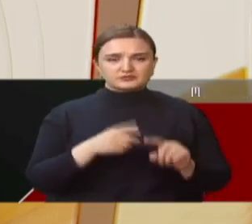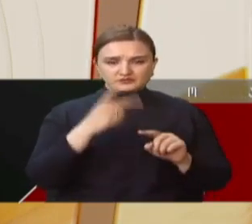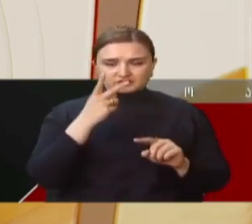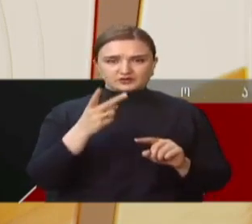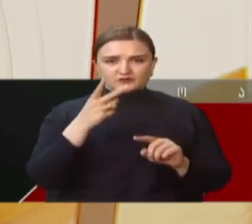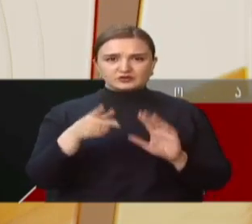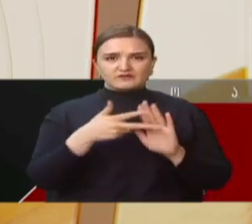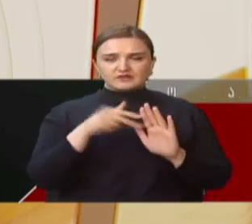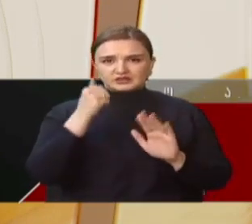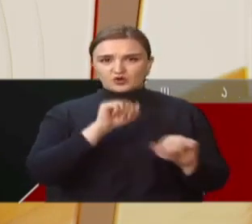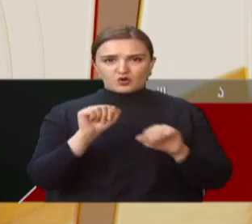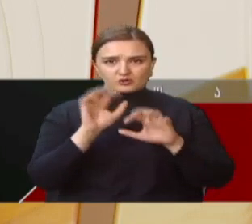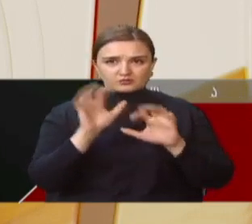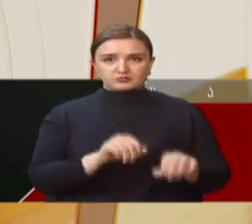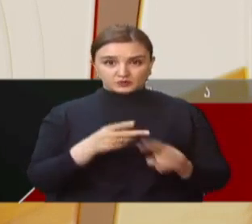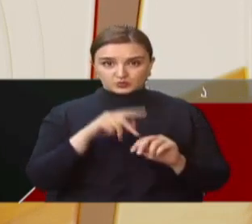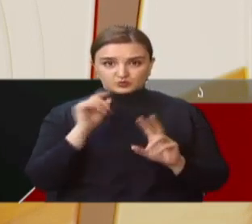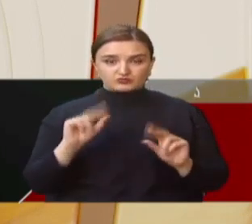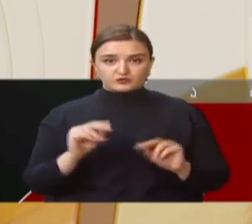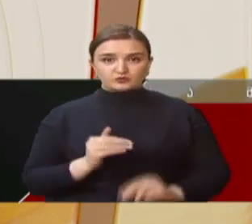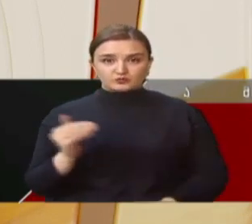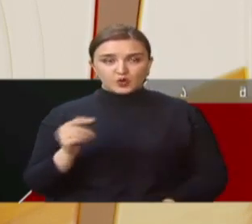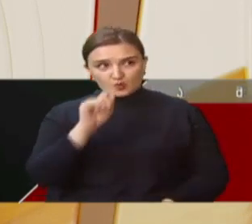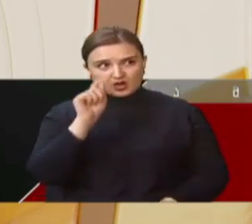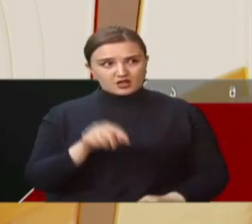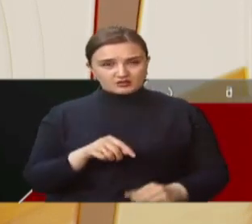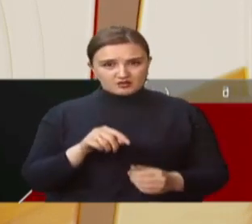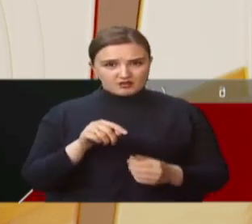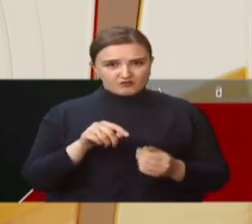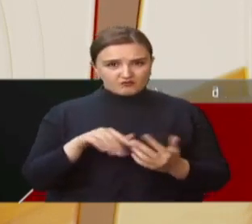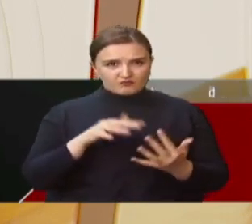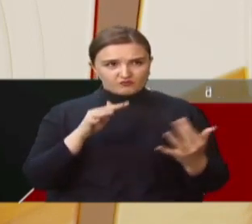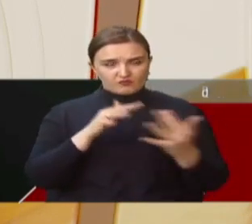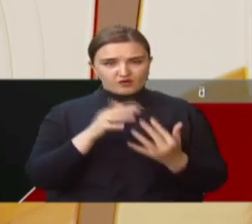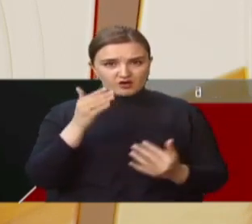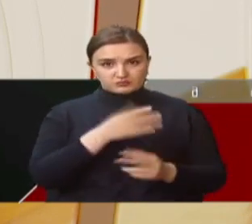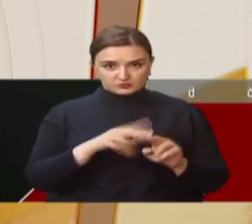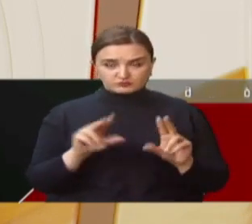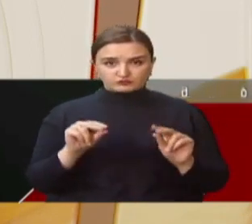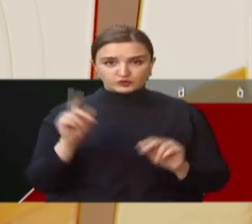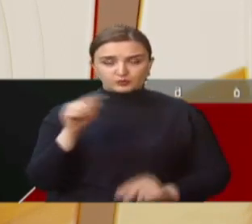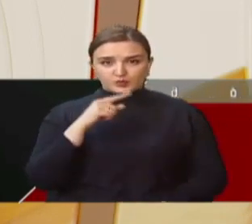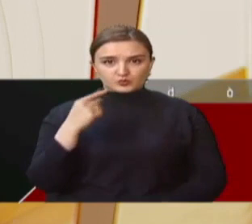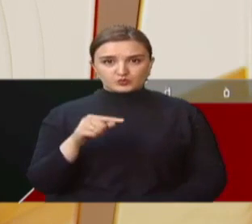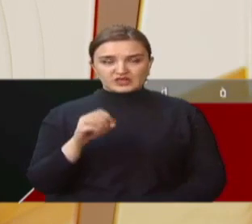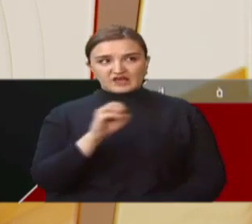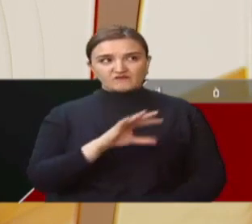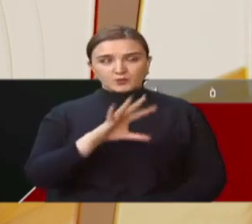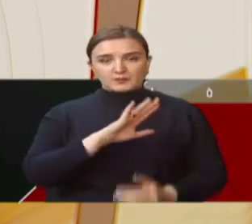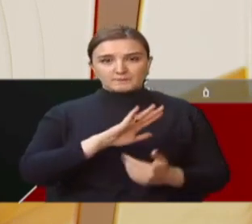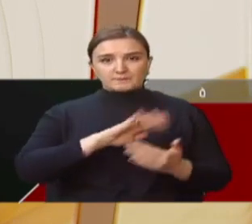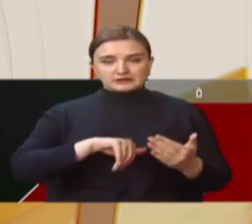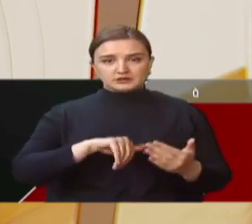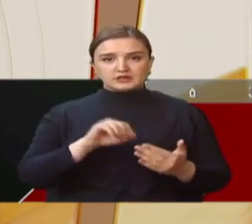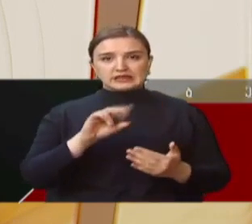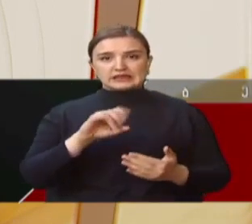არის რუსული მშვიდობა. აი ამას გვთავაზობთ, უკრაინაშიც ვნახეთ რა არის რუსული მშვიდობა. აი ამას გვთავაზობთ, ევროპის გარეშე არ არსებობს მშვიდობა და უსაფრთხოება. ევროპის